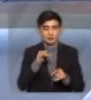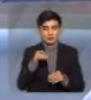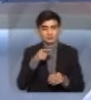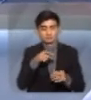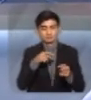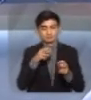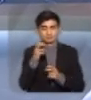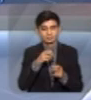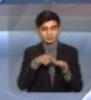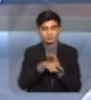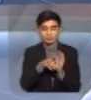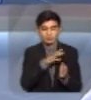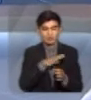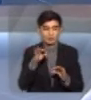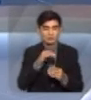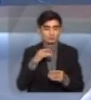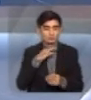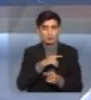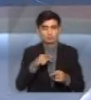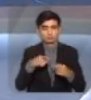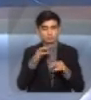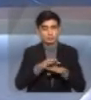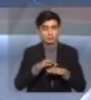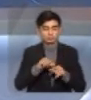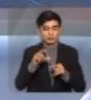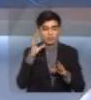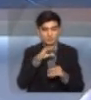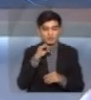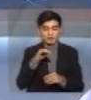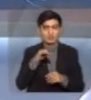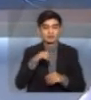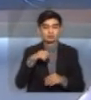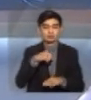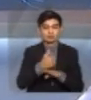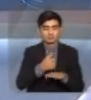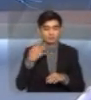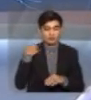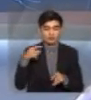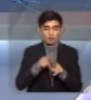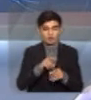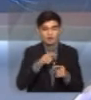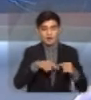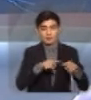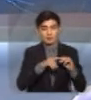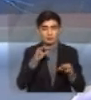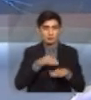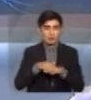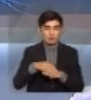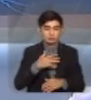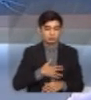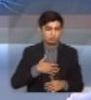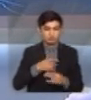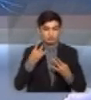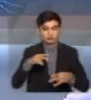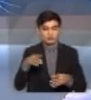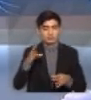кесірінен Калачидегі жағдай қайталануы мүмкін деген үрей көп. Ал компания басшысы бәсекелестердің арандатуынан халық босқа дүрлігіп жатыр